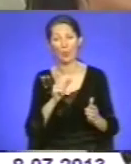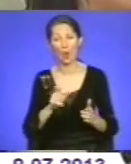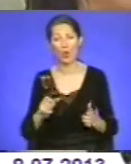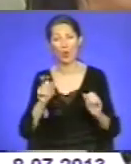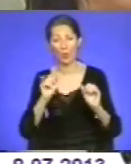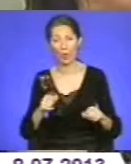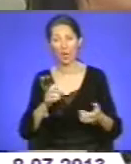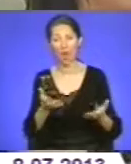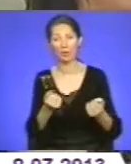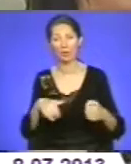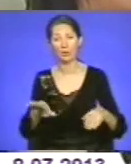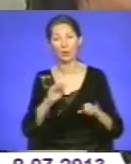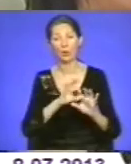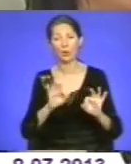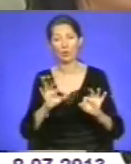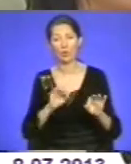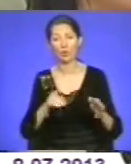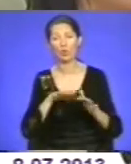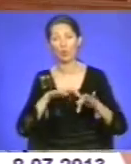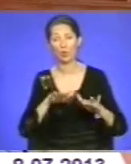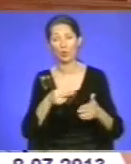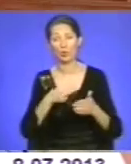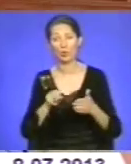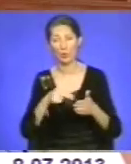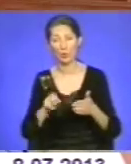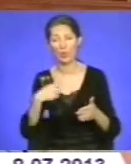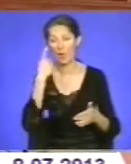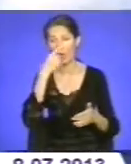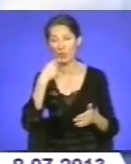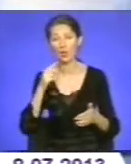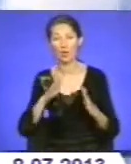щодо процедури придбання власної оселі по всій Україні.